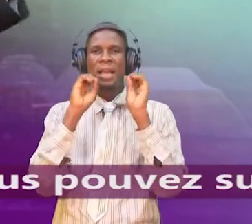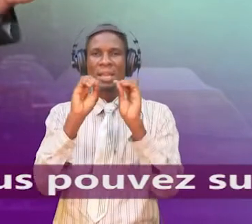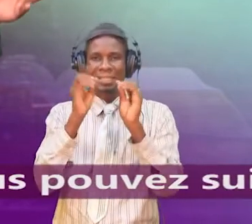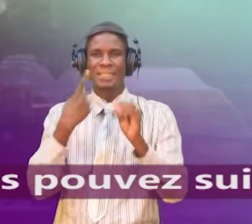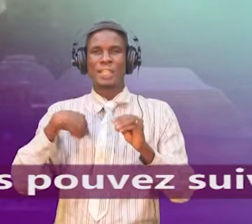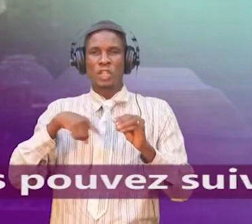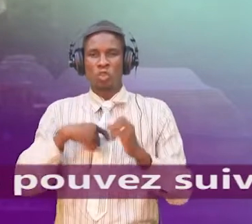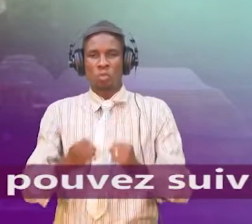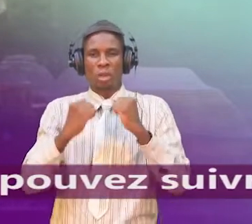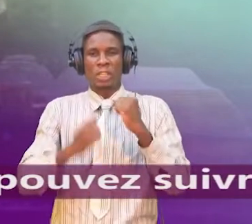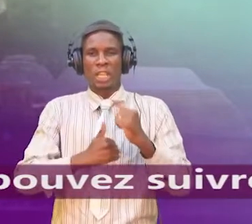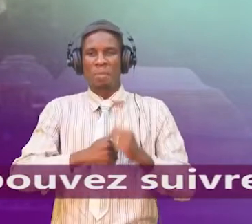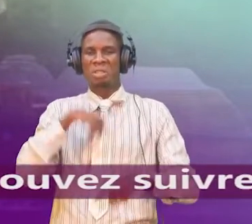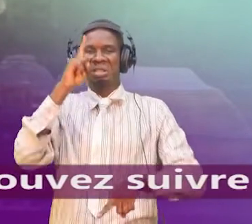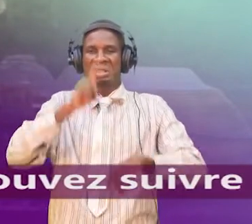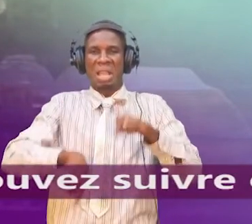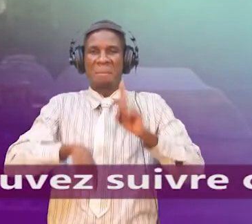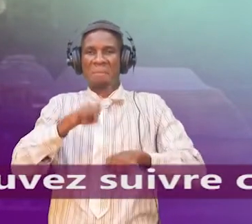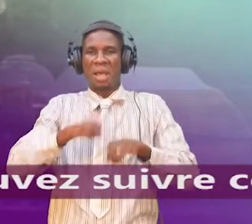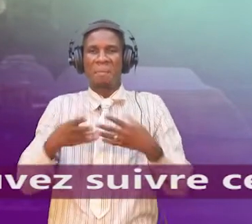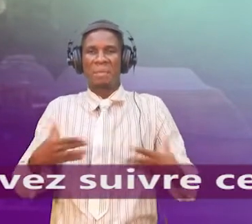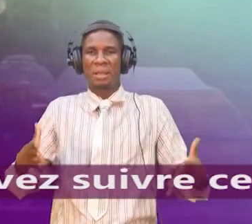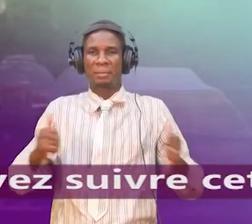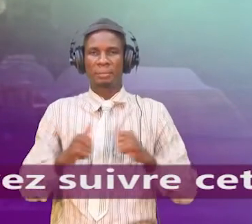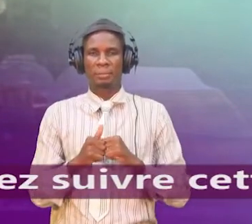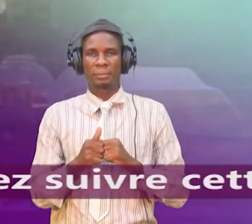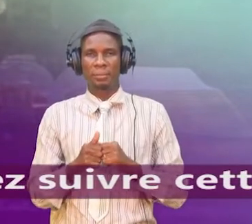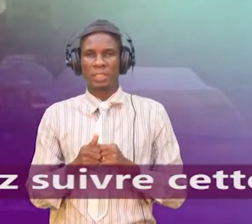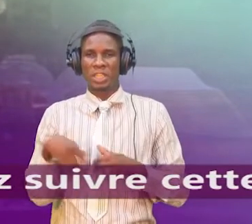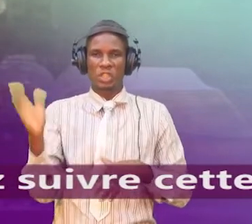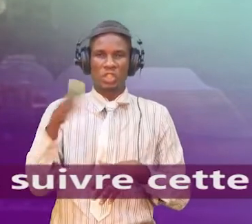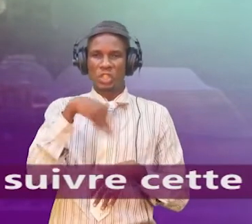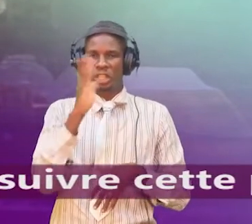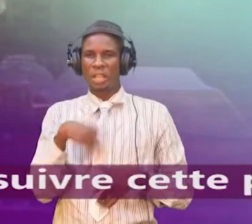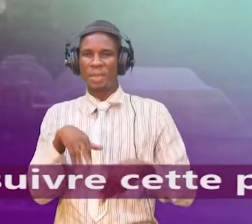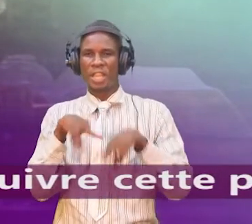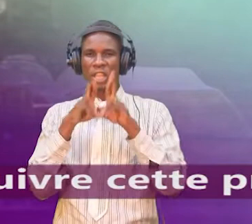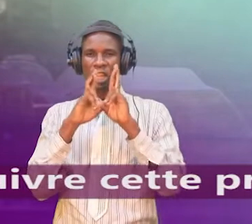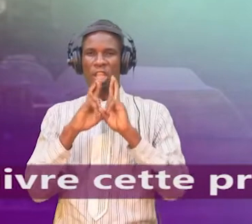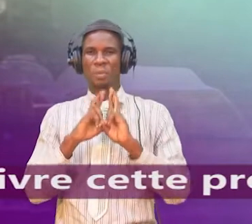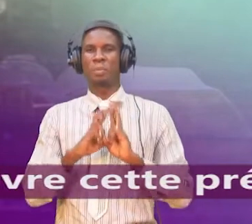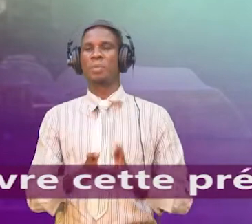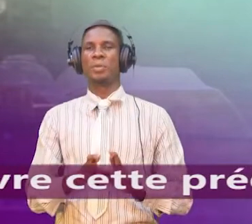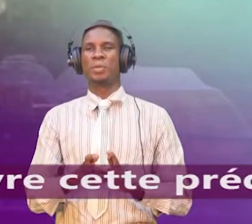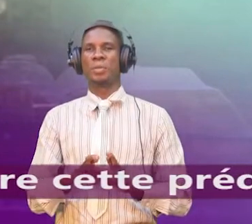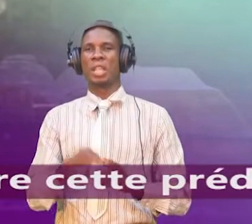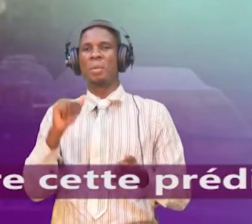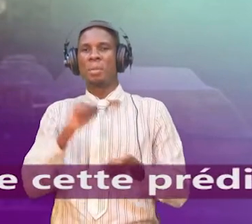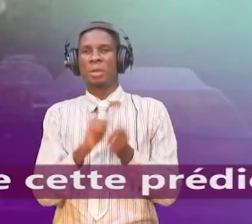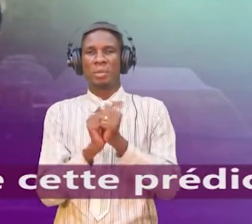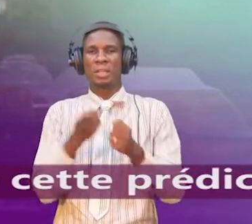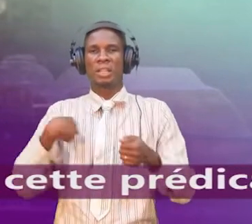Biblia ezali kolakisa biso ete bokasi wana nyonso ya moto ye mei ezali pamba. Jambi bokasi yango